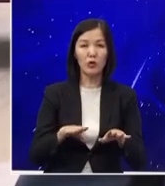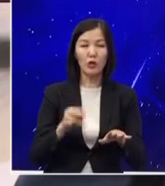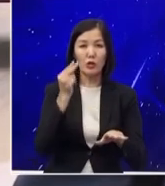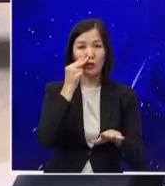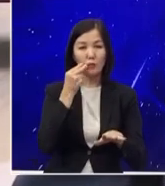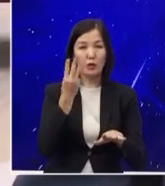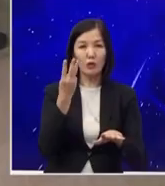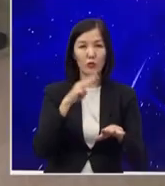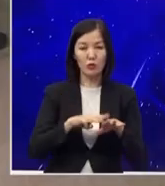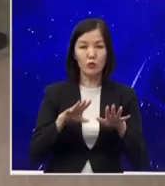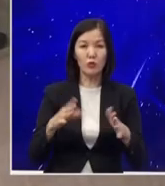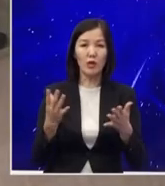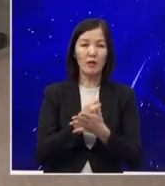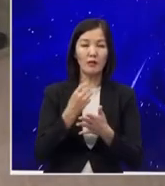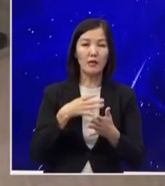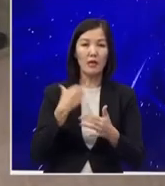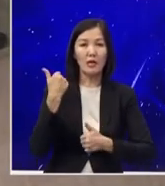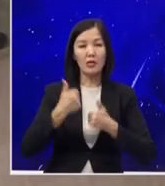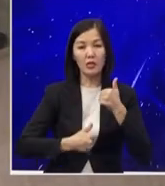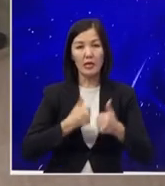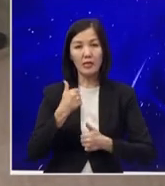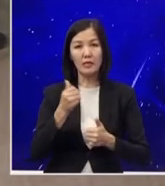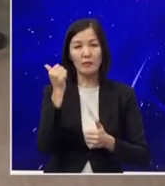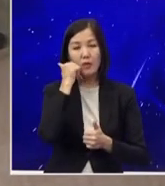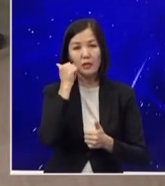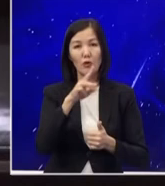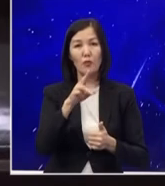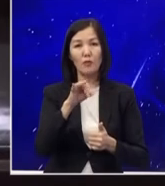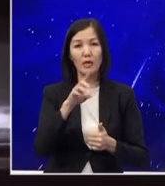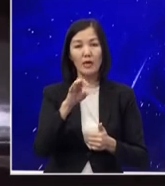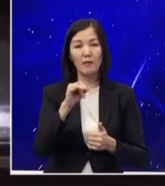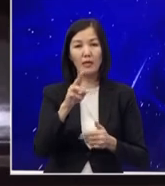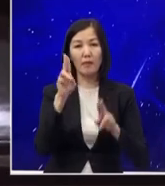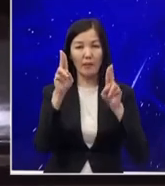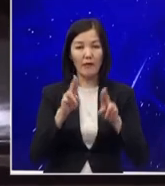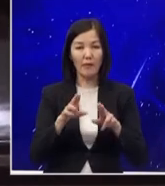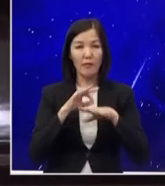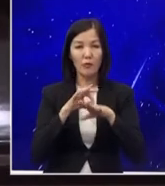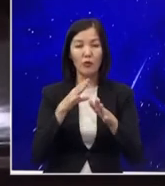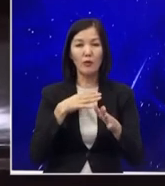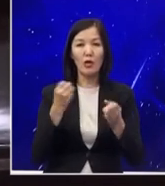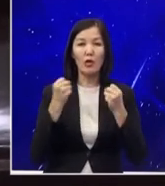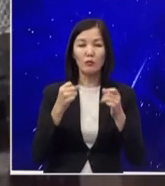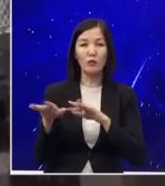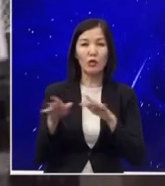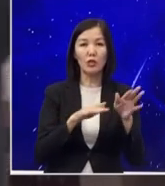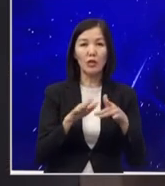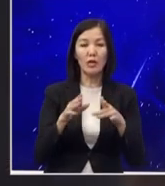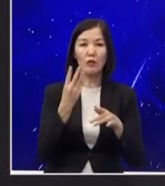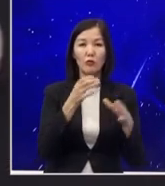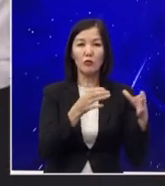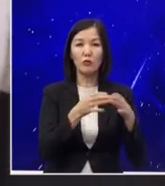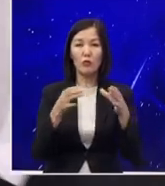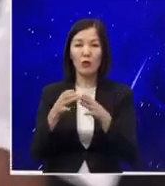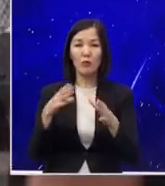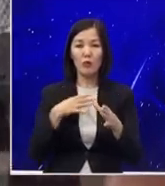Шымкентте үшінші орын алдық. Бұл жарыс тастаяқтың Мәскеу пирамидасы түрі бойынша өтіп отыр. Спорттық шараға қатысушылар өзара 3 топқа